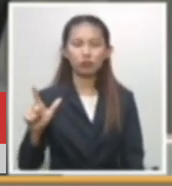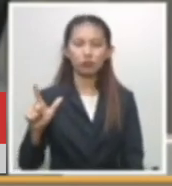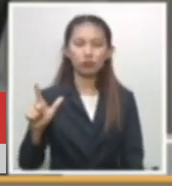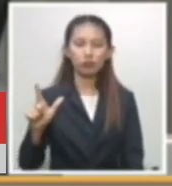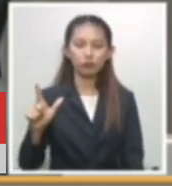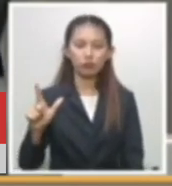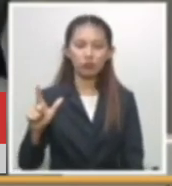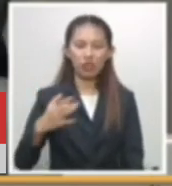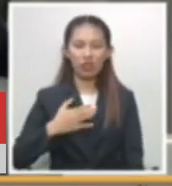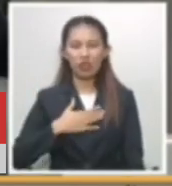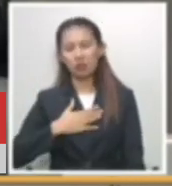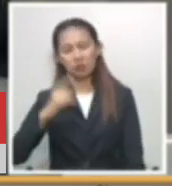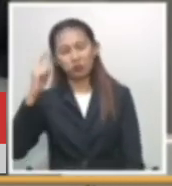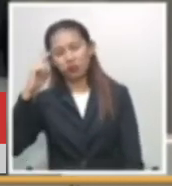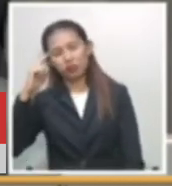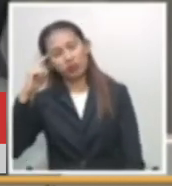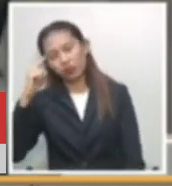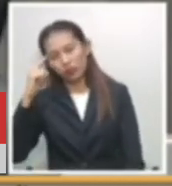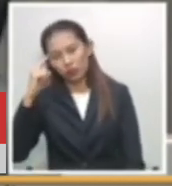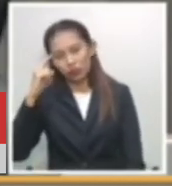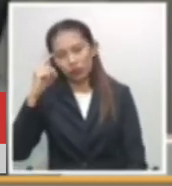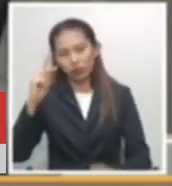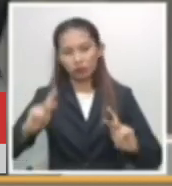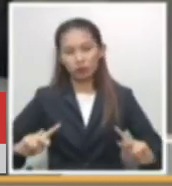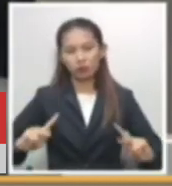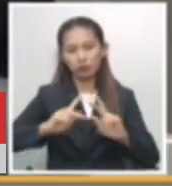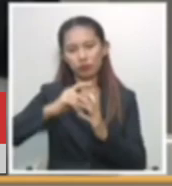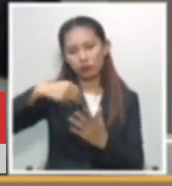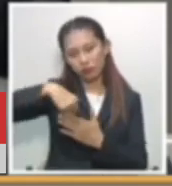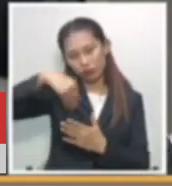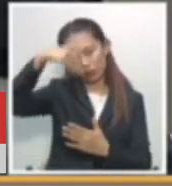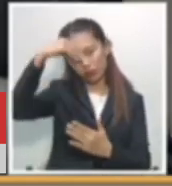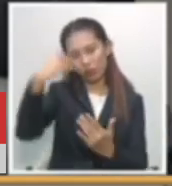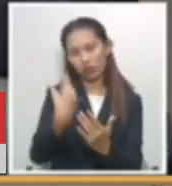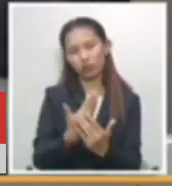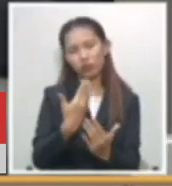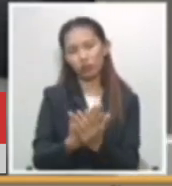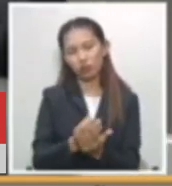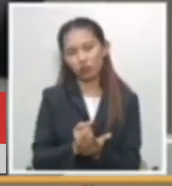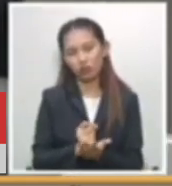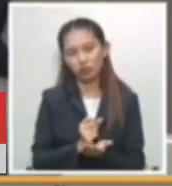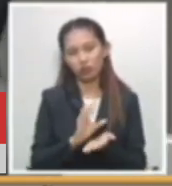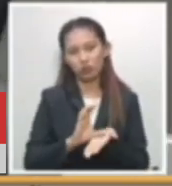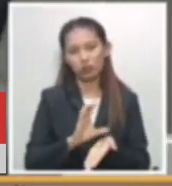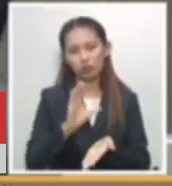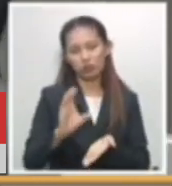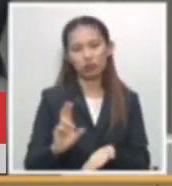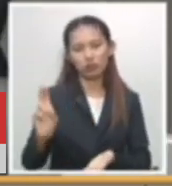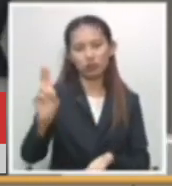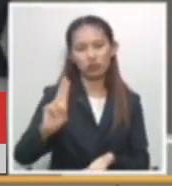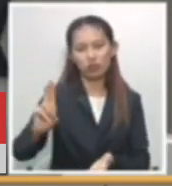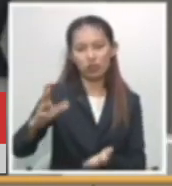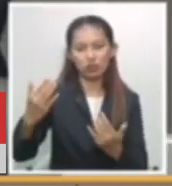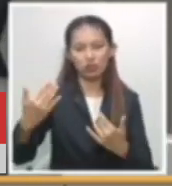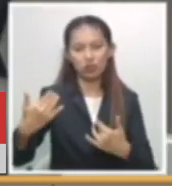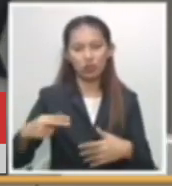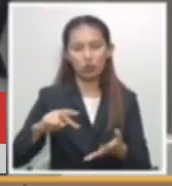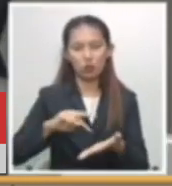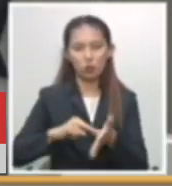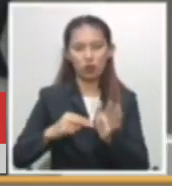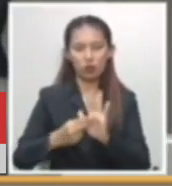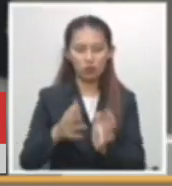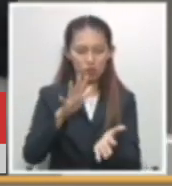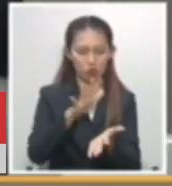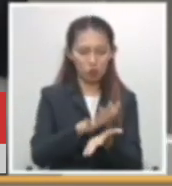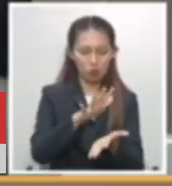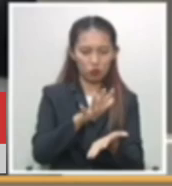ผมไม่อยากให้กระทรวงศึกษาธิการใช้งบนี้แล้วเกิดผลในการทำลายกระทรวงศึ